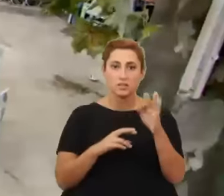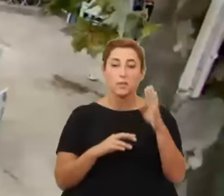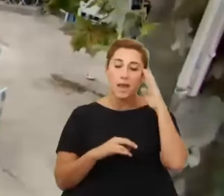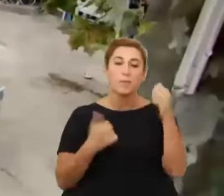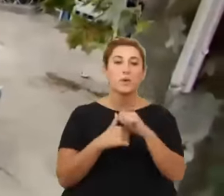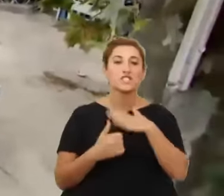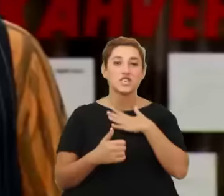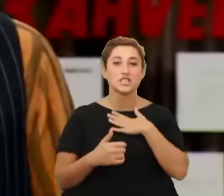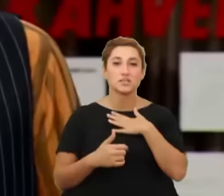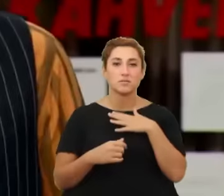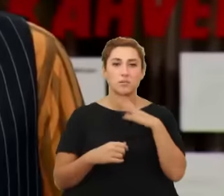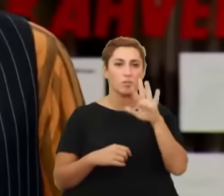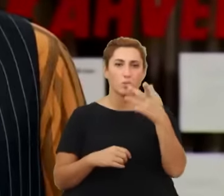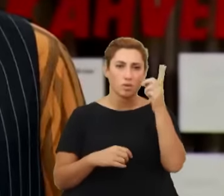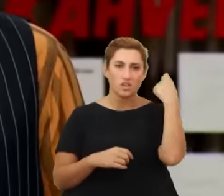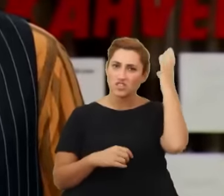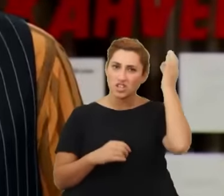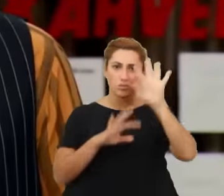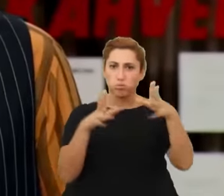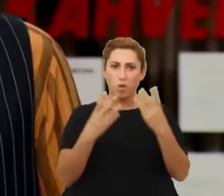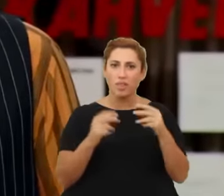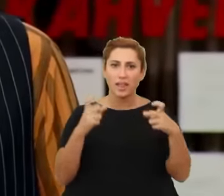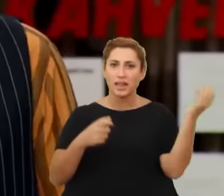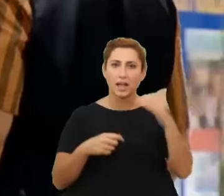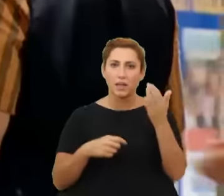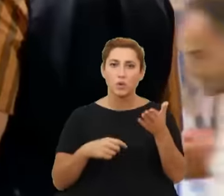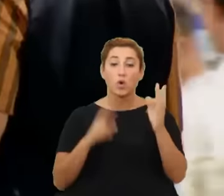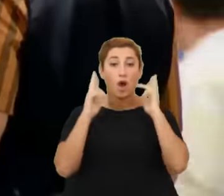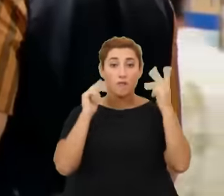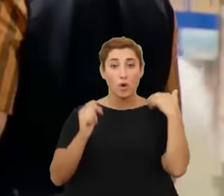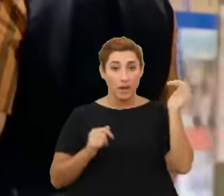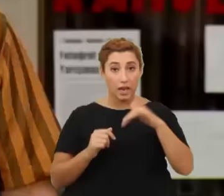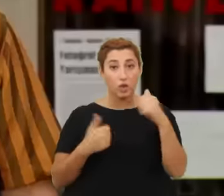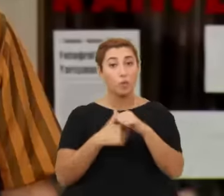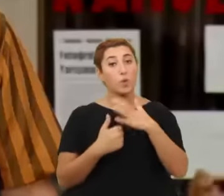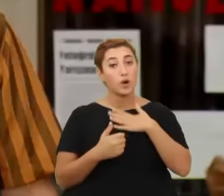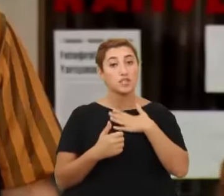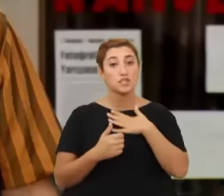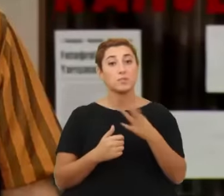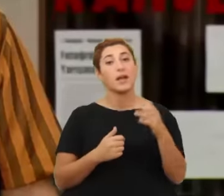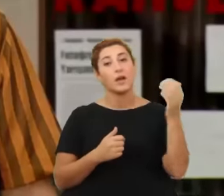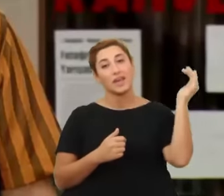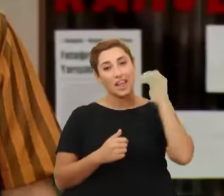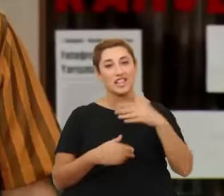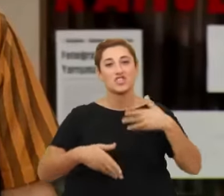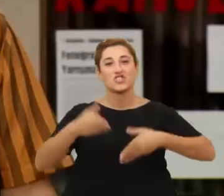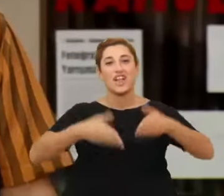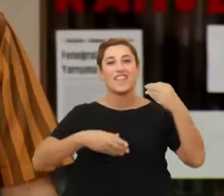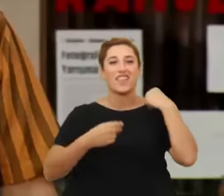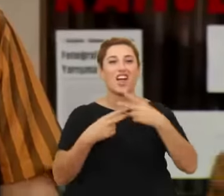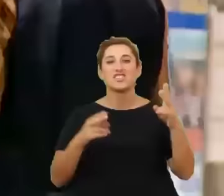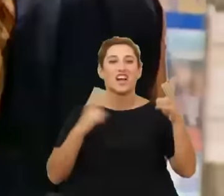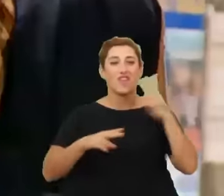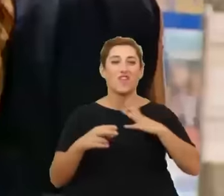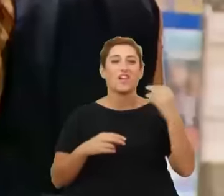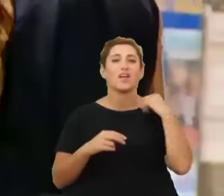Merhaba kocacığım. Nedir kızım senin bu saçının başının hali? Nereden geliyorsun sen? Kuaförden geliyorum kocacığım. Dönüşte de caddede yeni açılan butik var